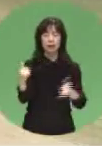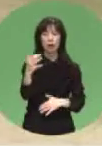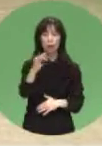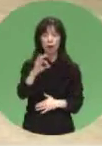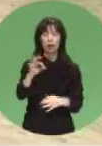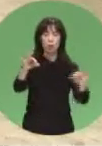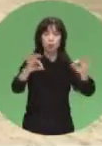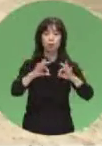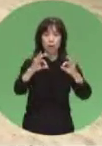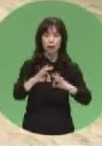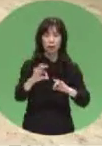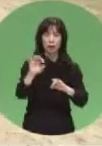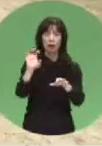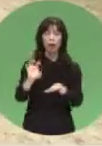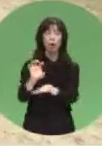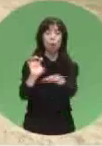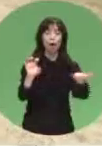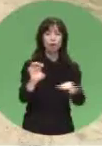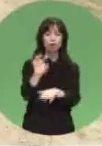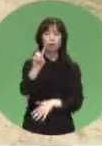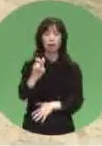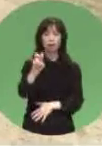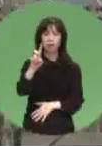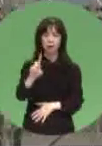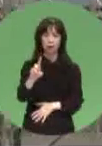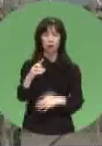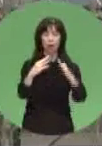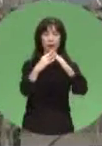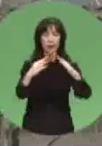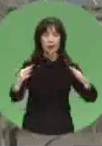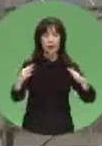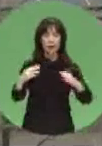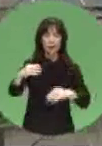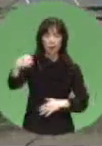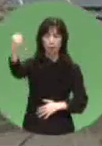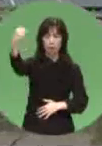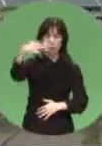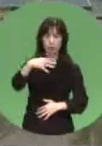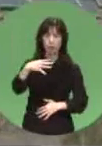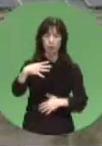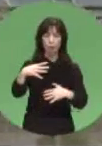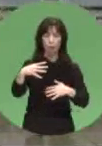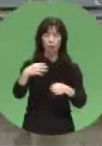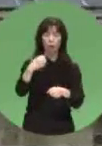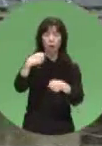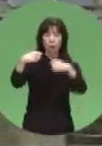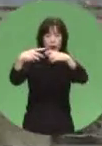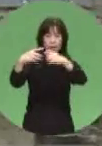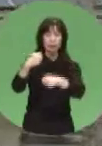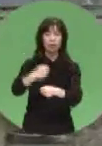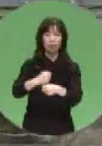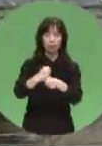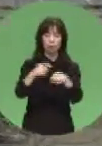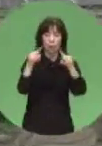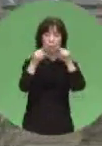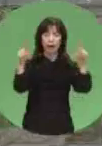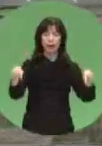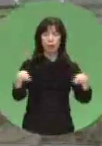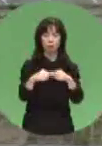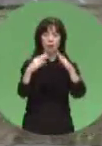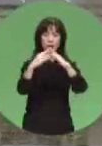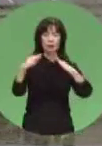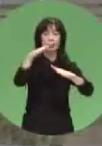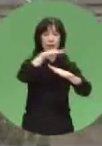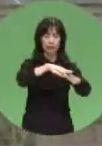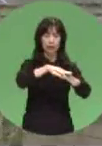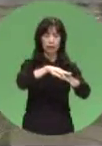ク21の屋根に太陽光発電設備を設置、市民主導の再生エネルギーの普及がさらに広が